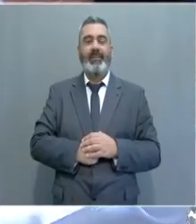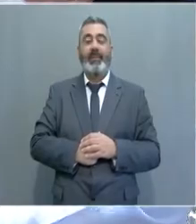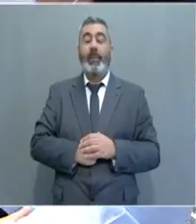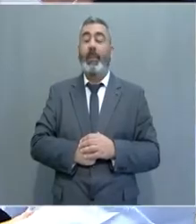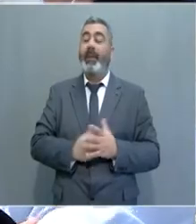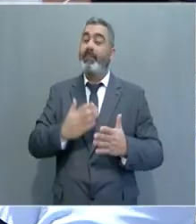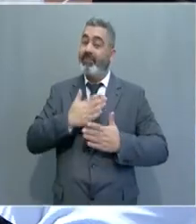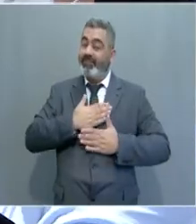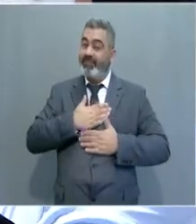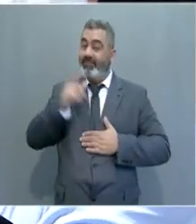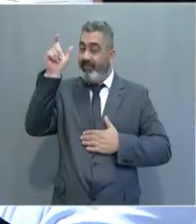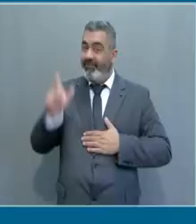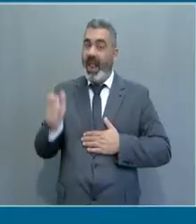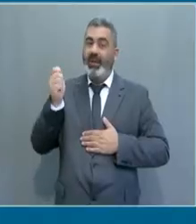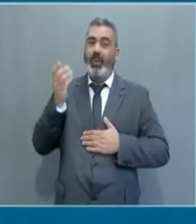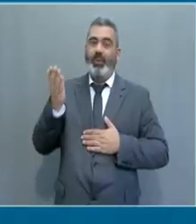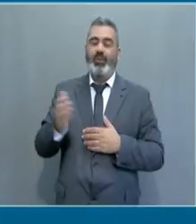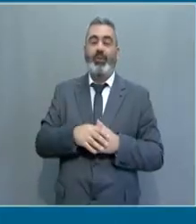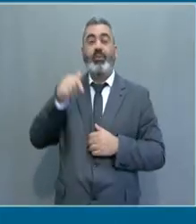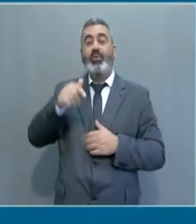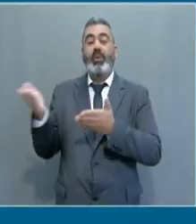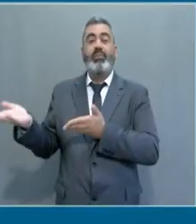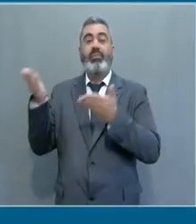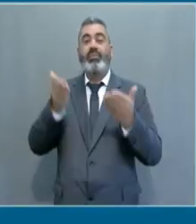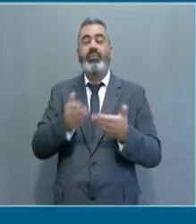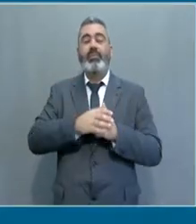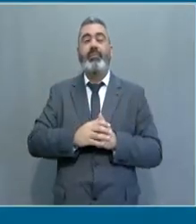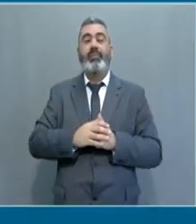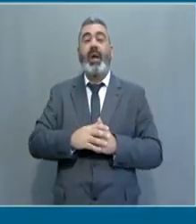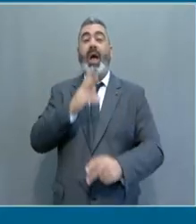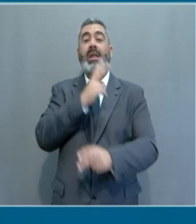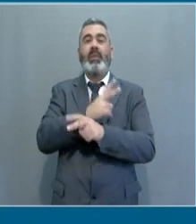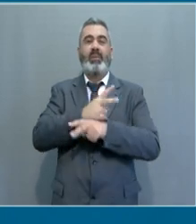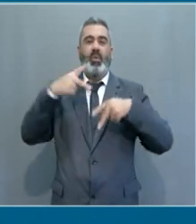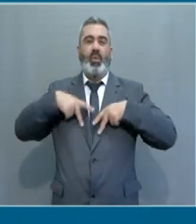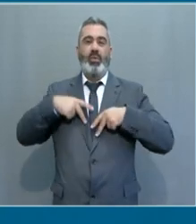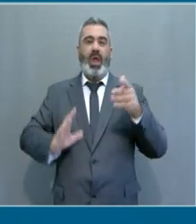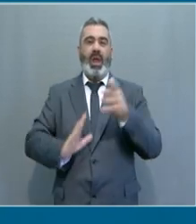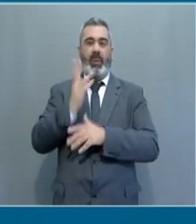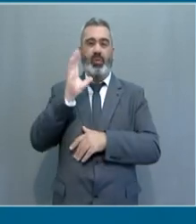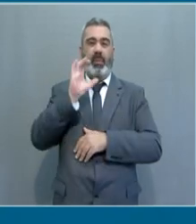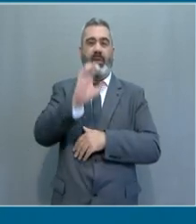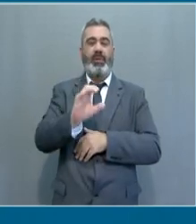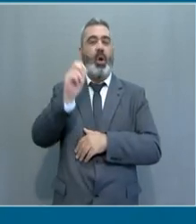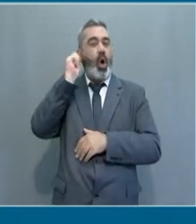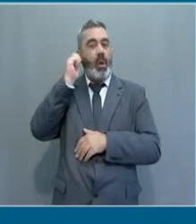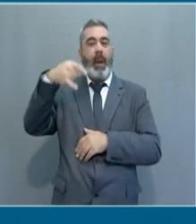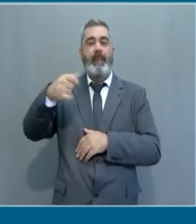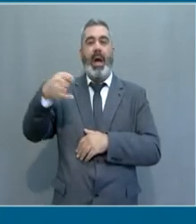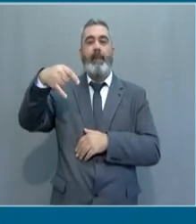Σας ευχαριστούμε θερμά, κύριε Αλεξόπουλε, και με χαρά υποδεχόμαστε τον αναπληρωτή Υπουργό Ανάπτυξης και Επενδύσεων, κύριο Νίκο